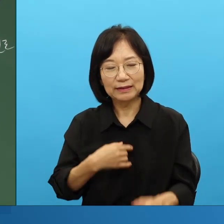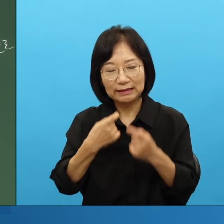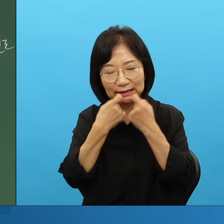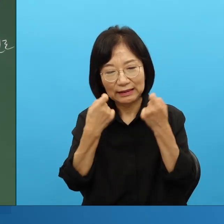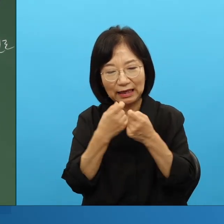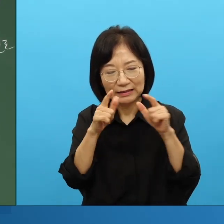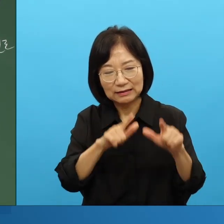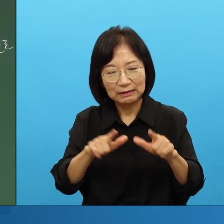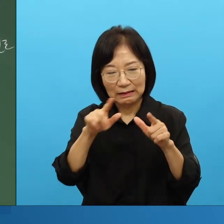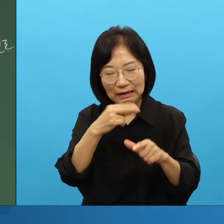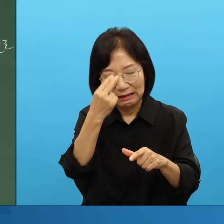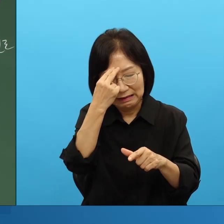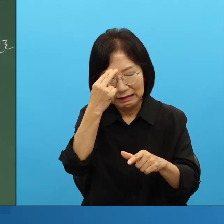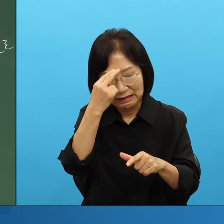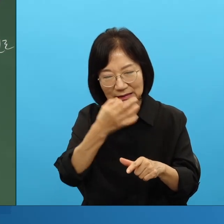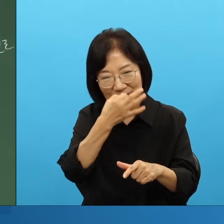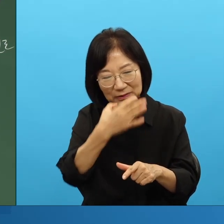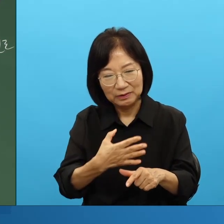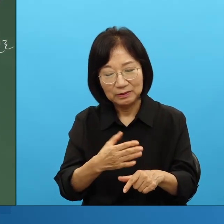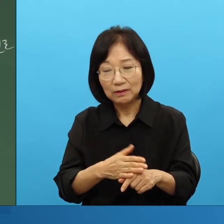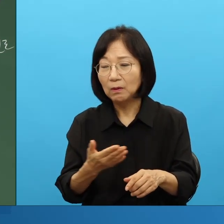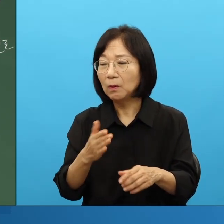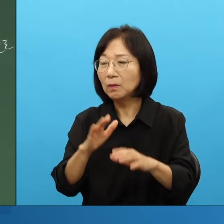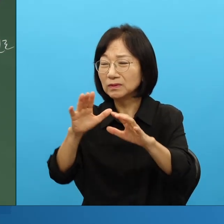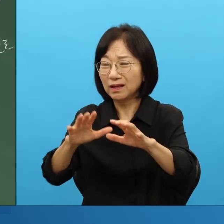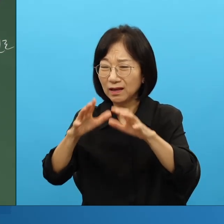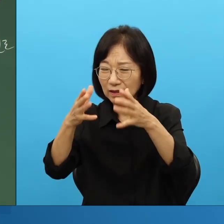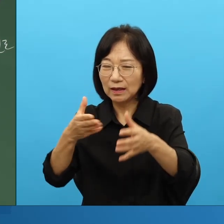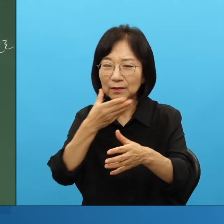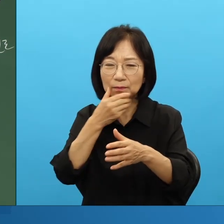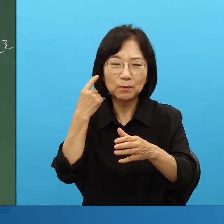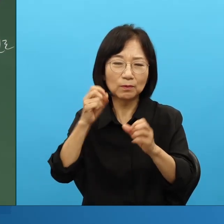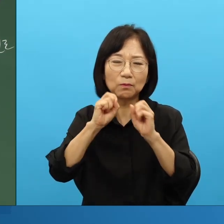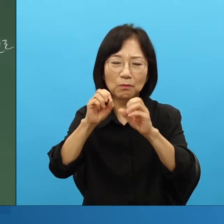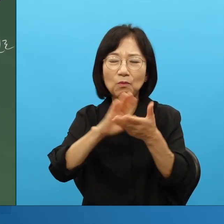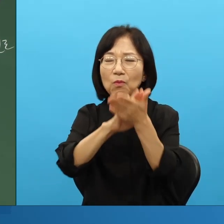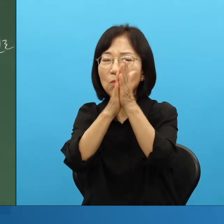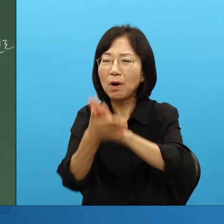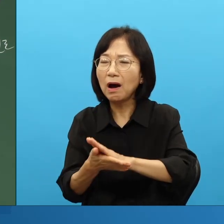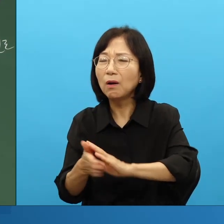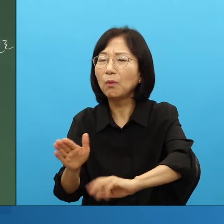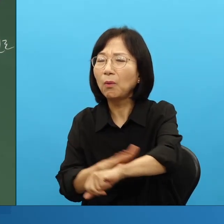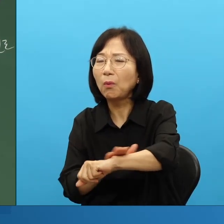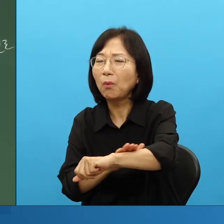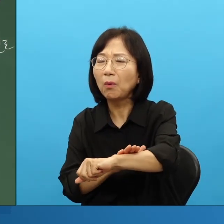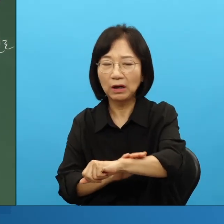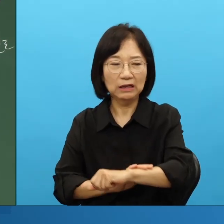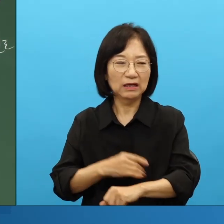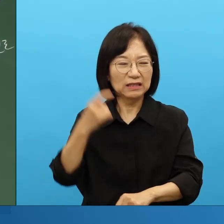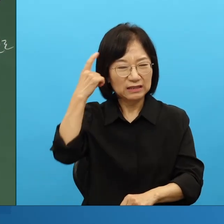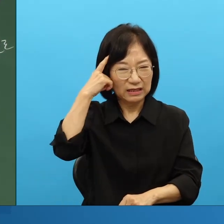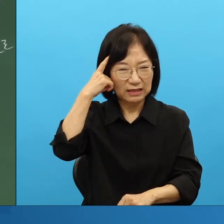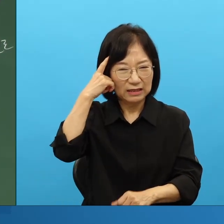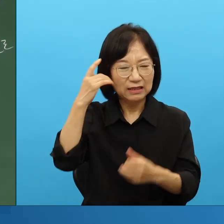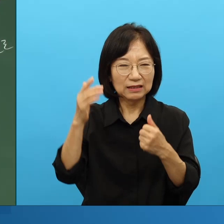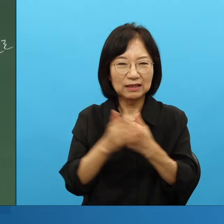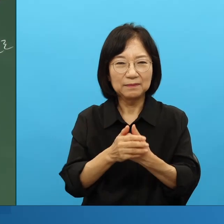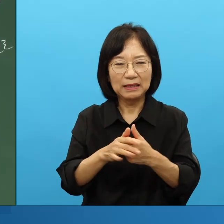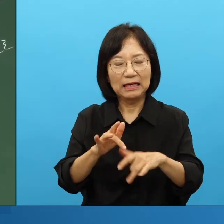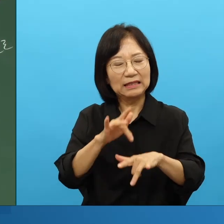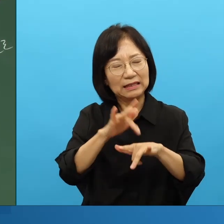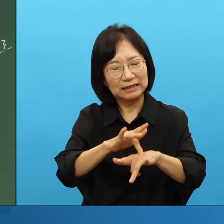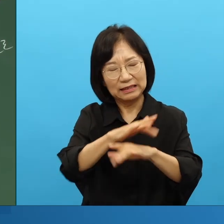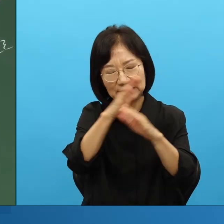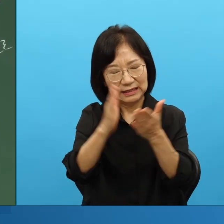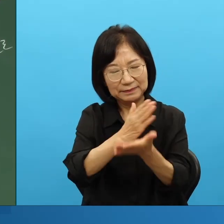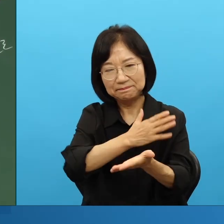합니까? 我都不能养好我自己。 이러니 사단에게 다 뺏겨버린 거예요. 所以一切全部被撒旦给夺走。 내가 그걸 두고